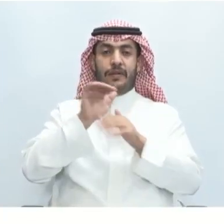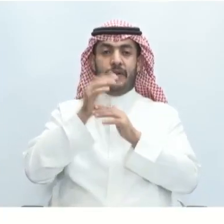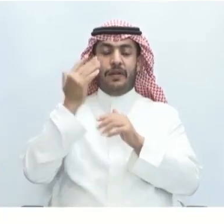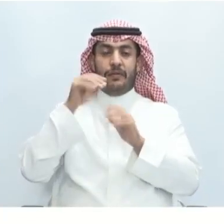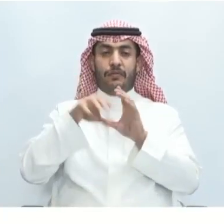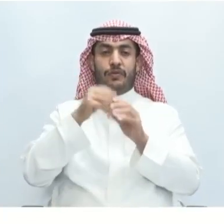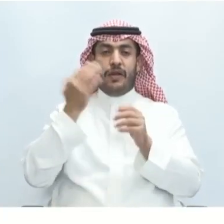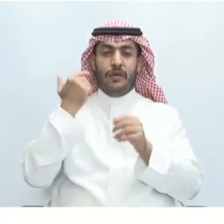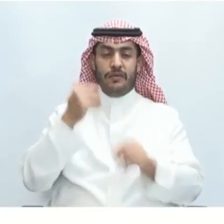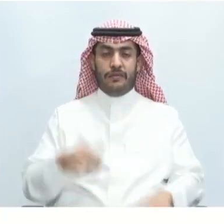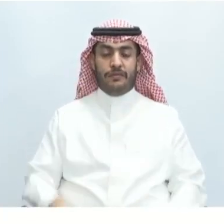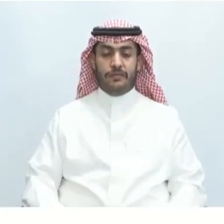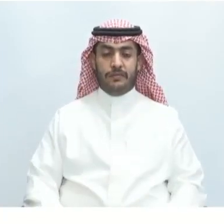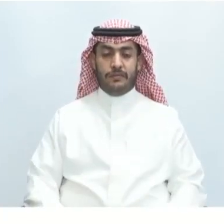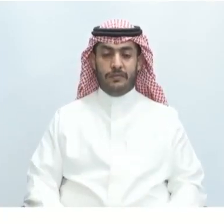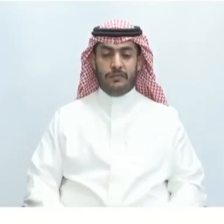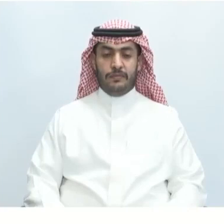او المشاريع السابقه